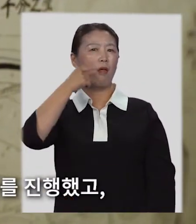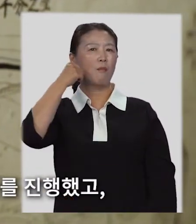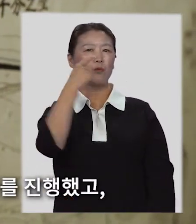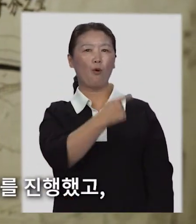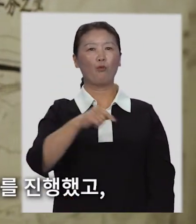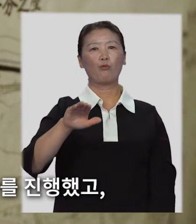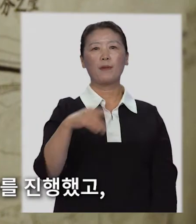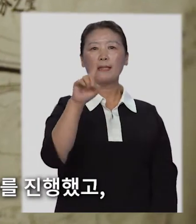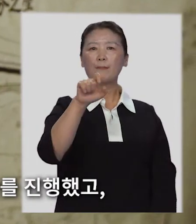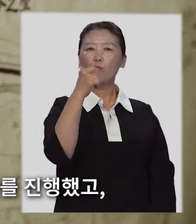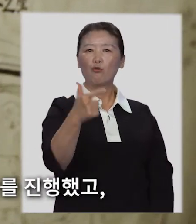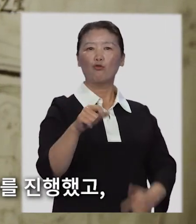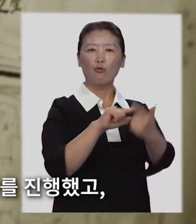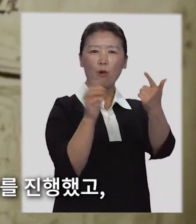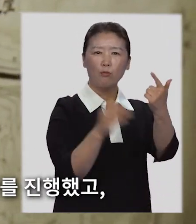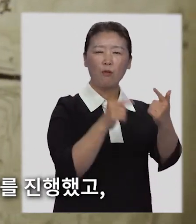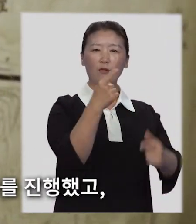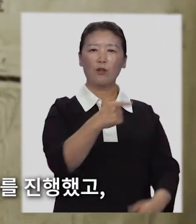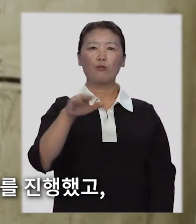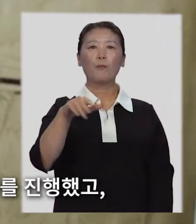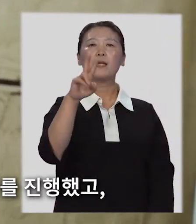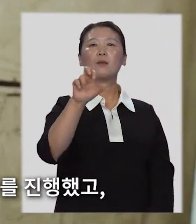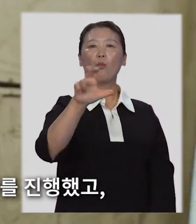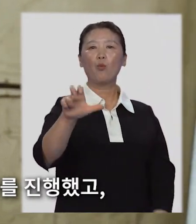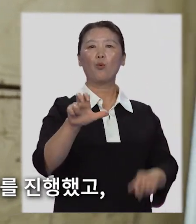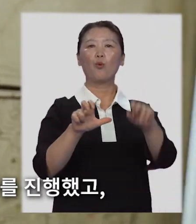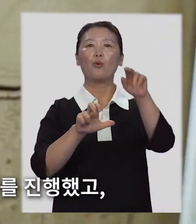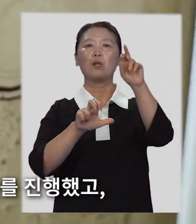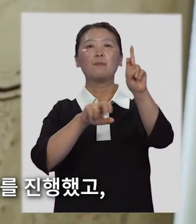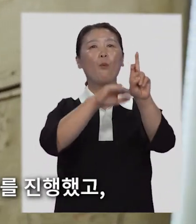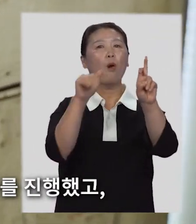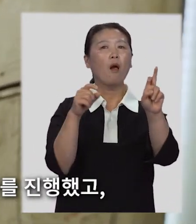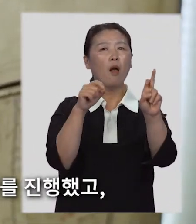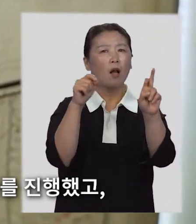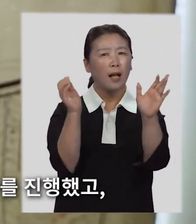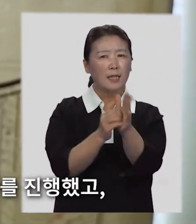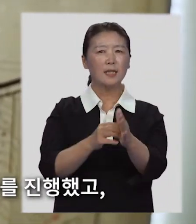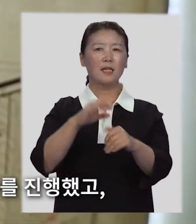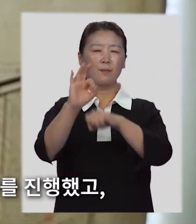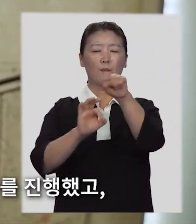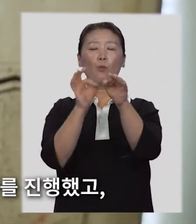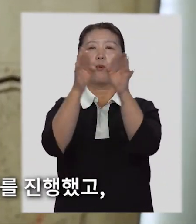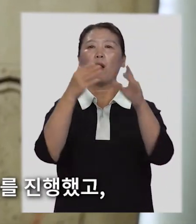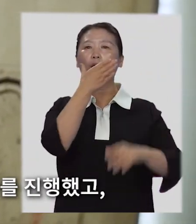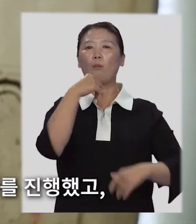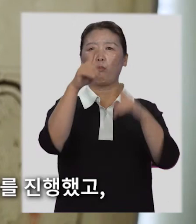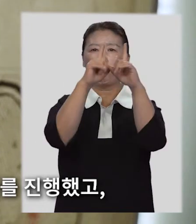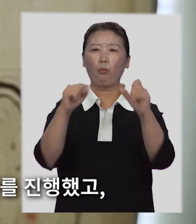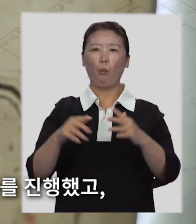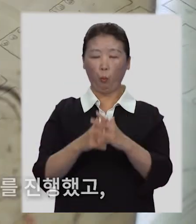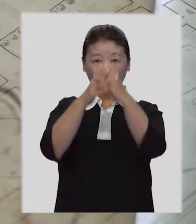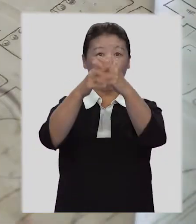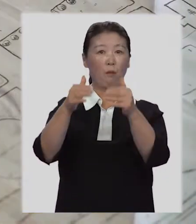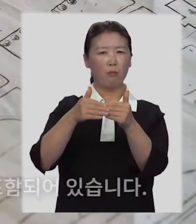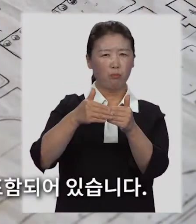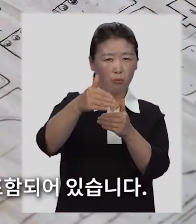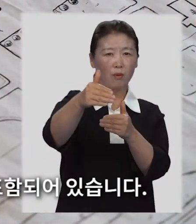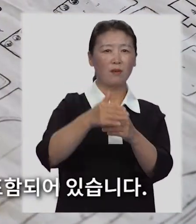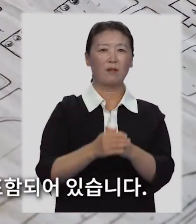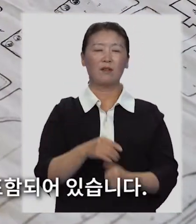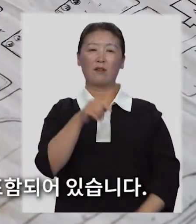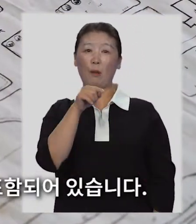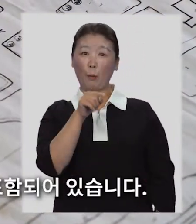일제는 1916년 6월부터 1925년 12월까지 약 10년간 경복궁 공사를 진행했고